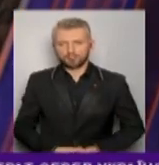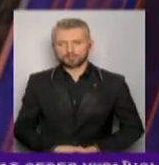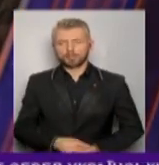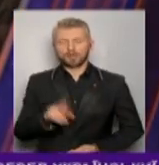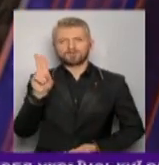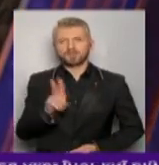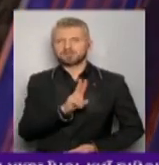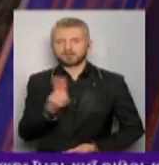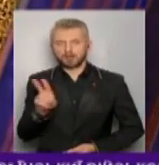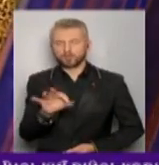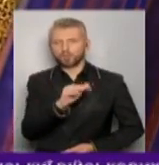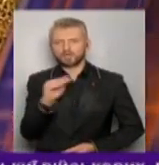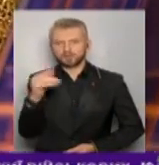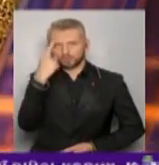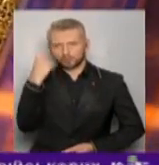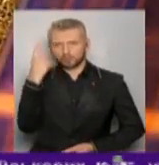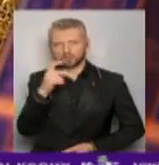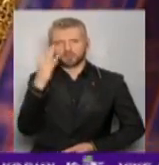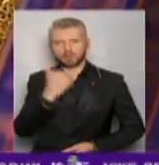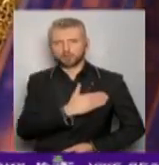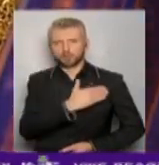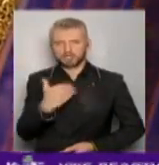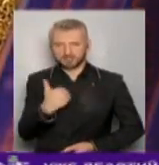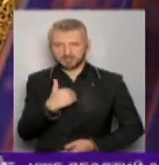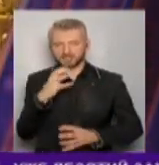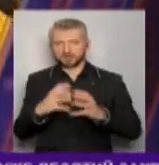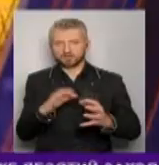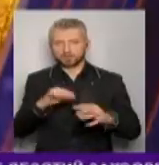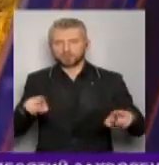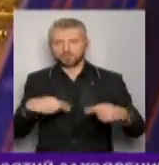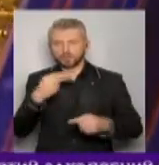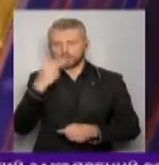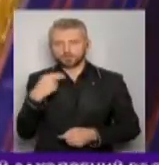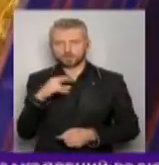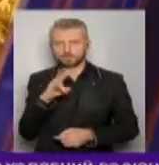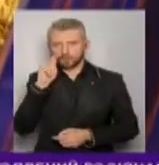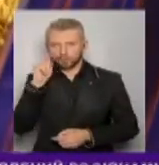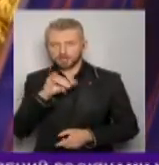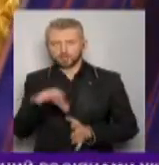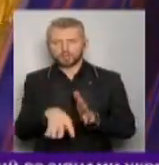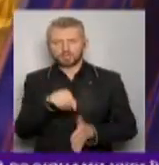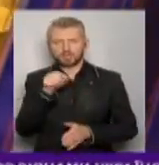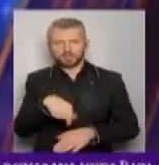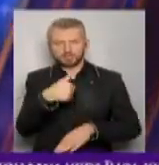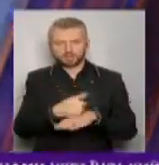Ватикан офіційно сповістив католицький світ про створення православної церкви в Україні та обрання її предстоятеля.